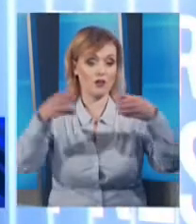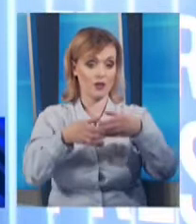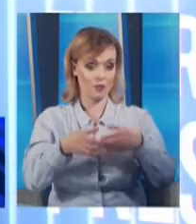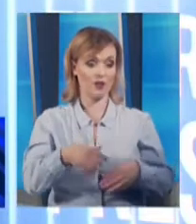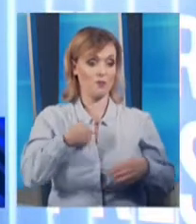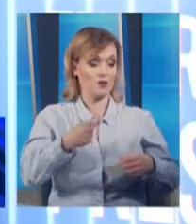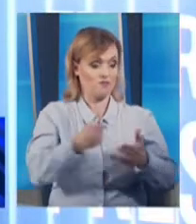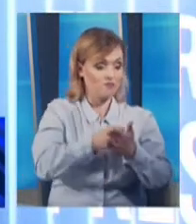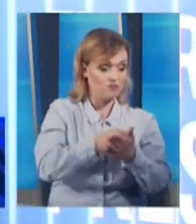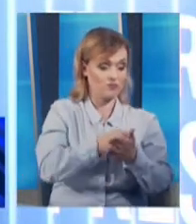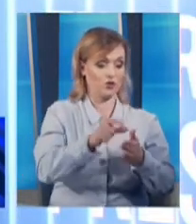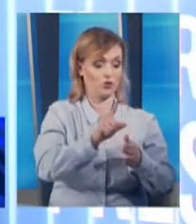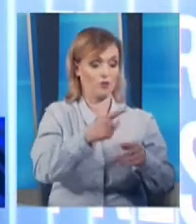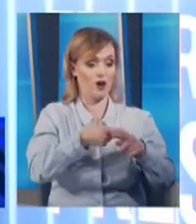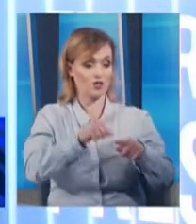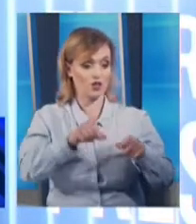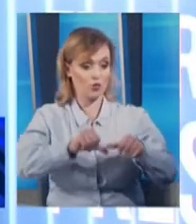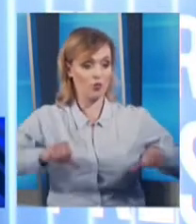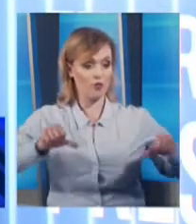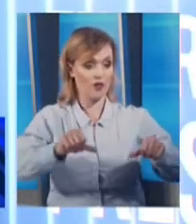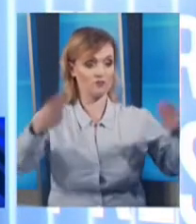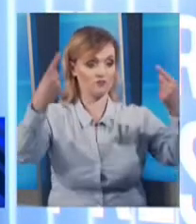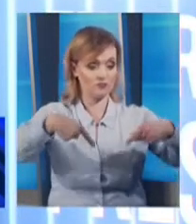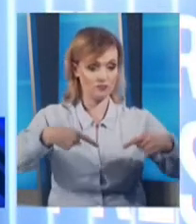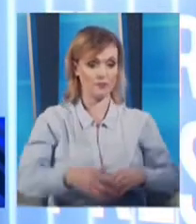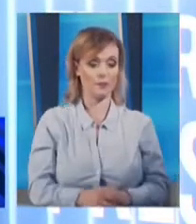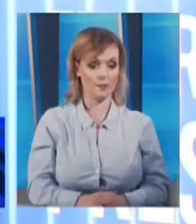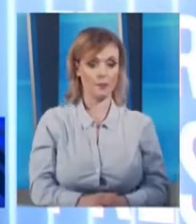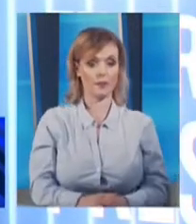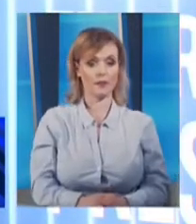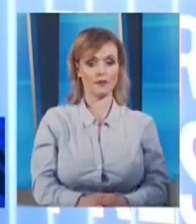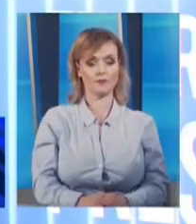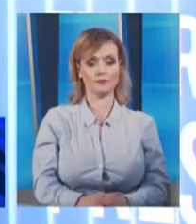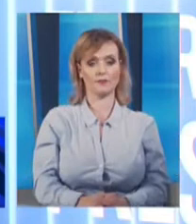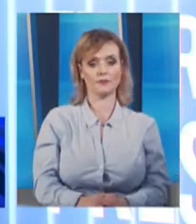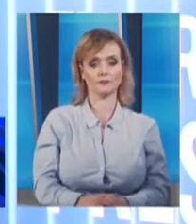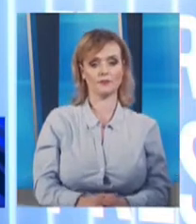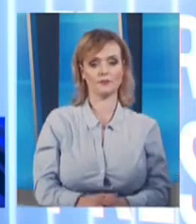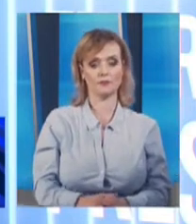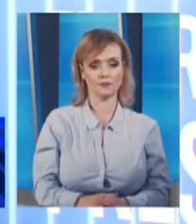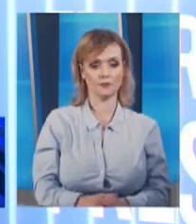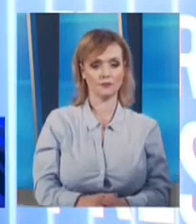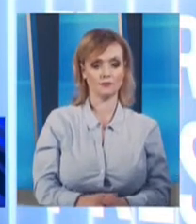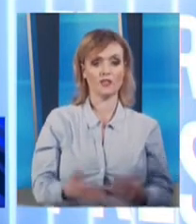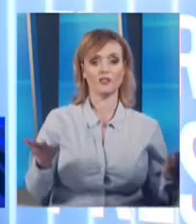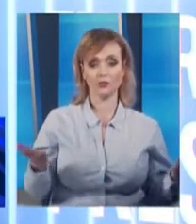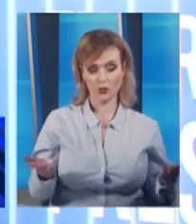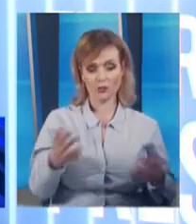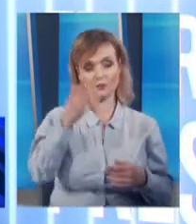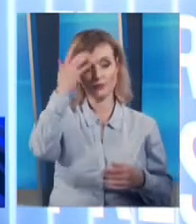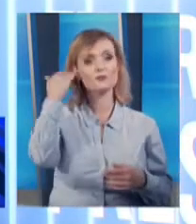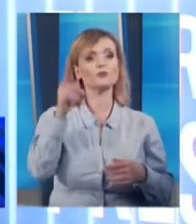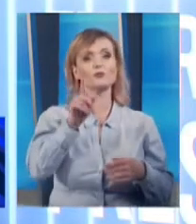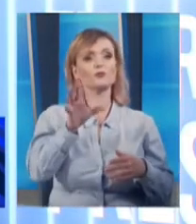să cadă. Cunoașteți foarte bine, 3-4 luni în urmă am inițiat acea moțiune de cenzură și, din păcate, circunstanțe care n-au depins de